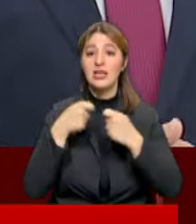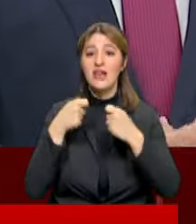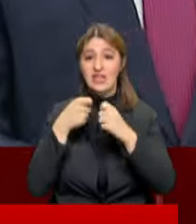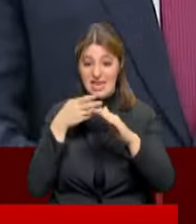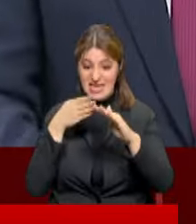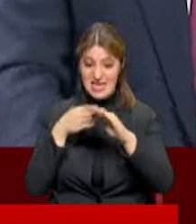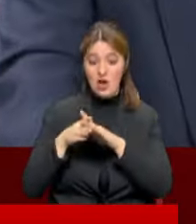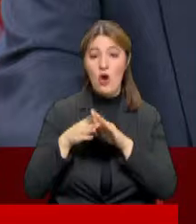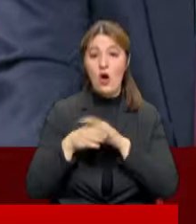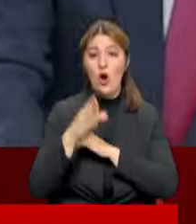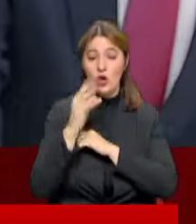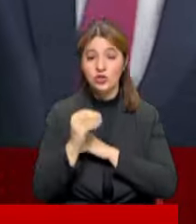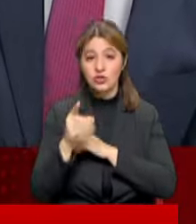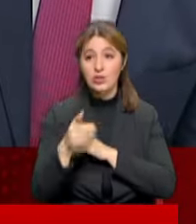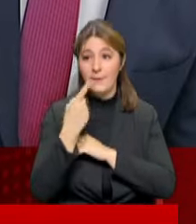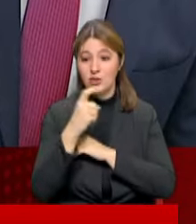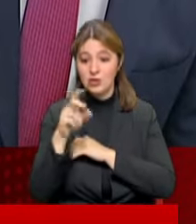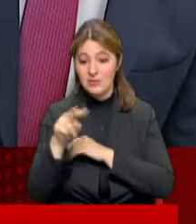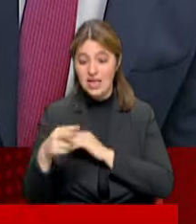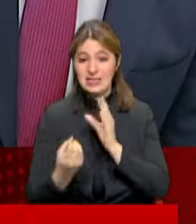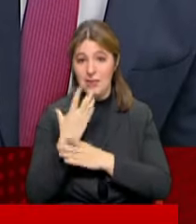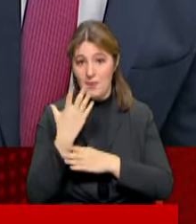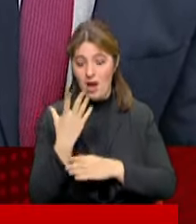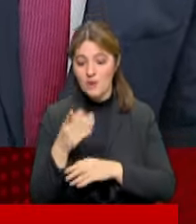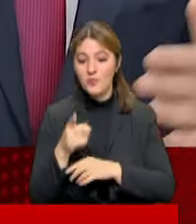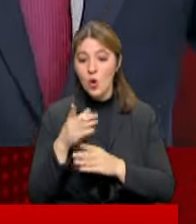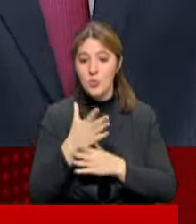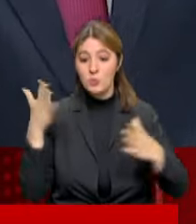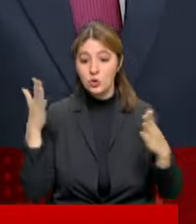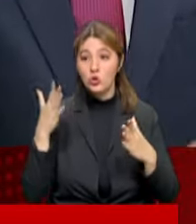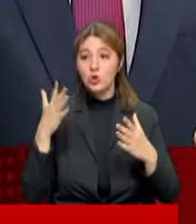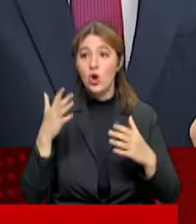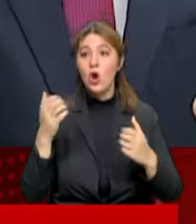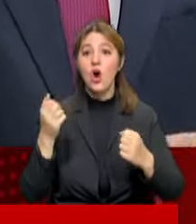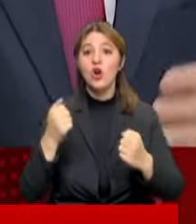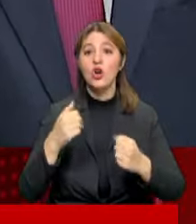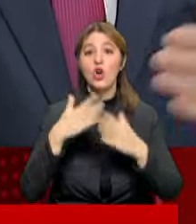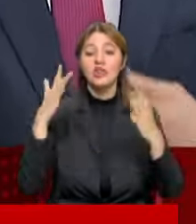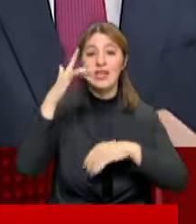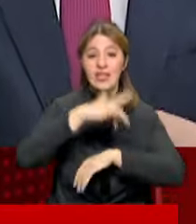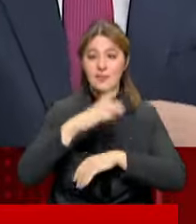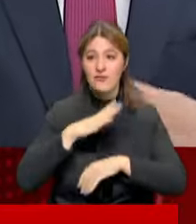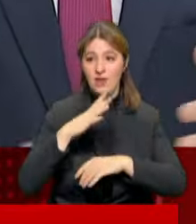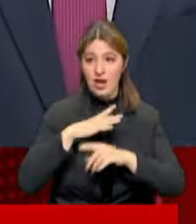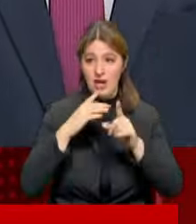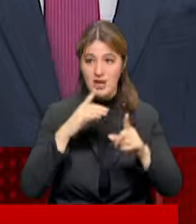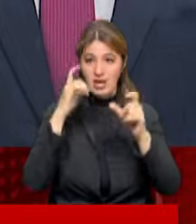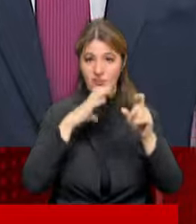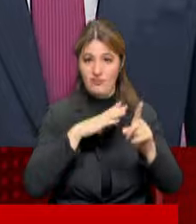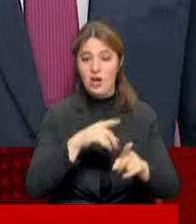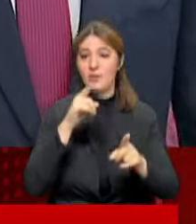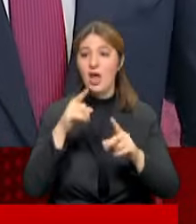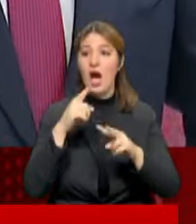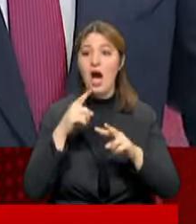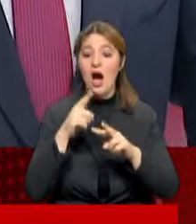gelindiğinde 27 Ağustos 1922'de sabahleyin o meşhur Kocatepe resmi var bir de Albay Reşat çiğiltepe var Albay